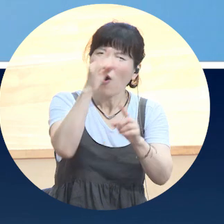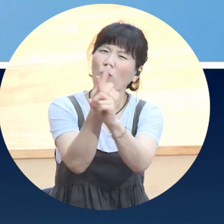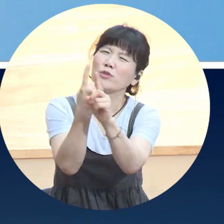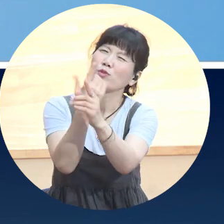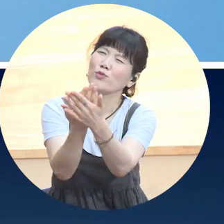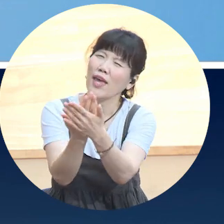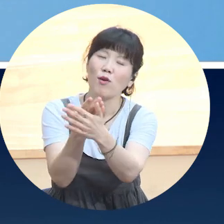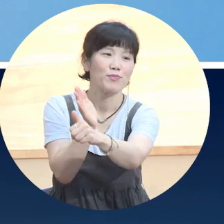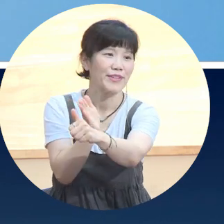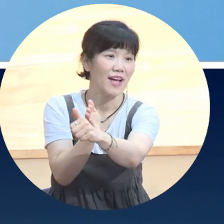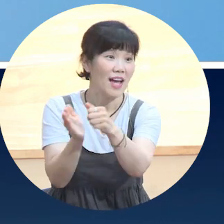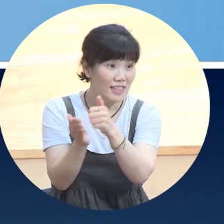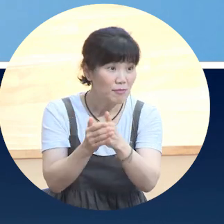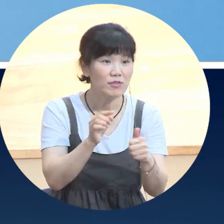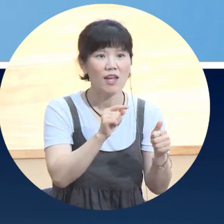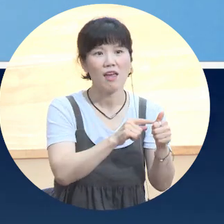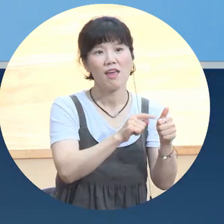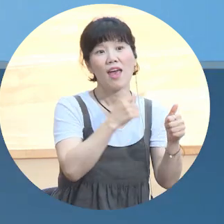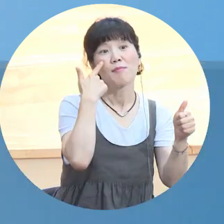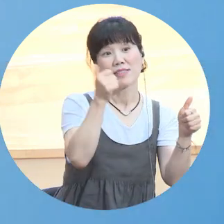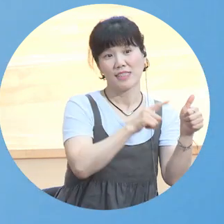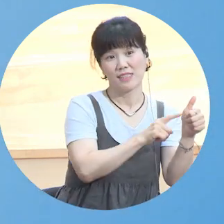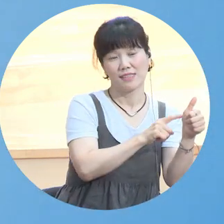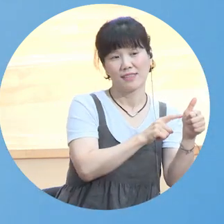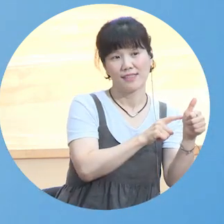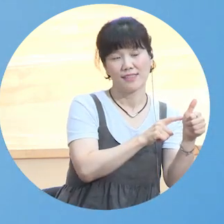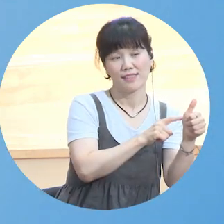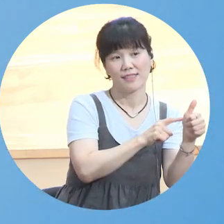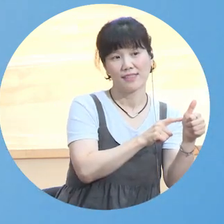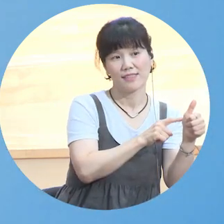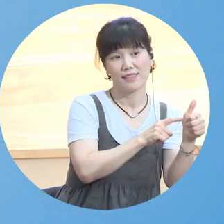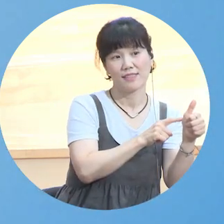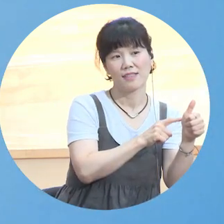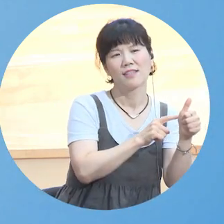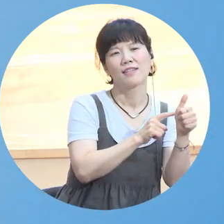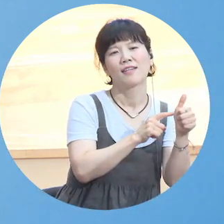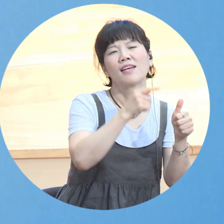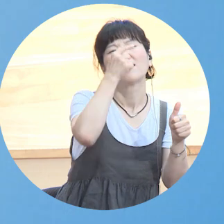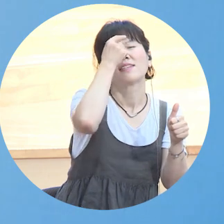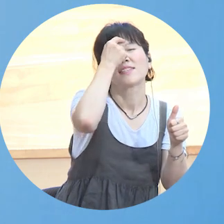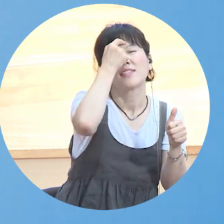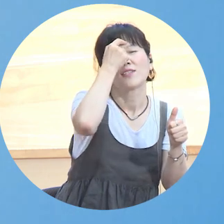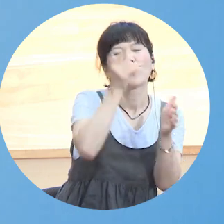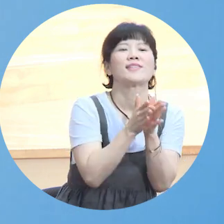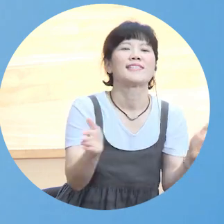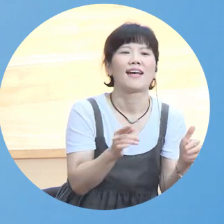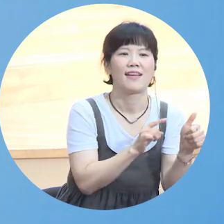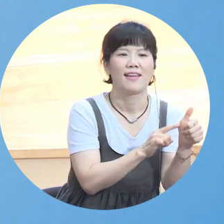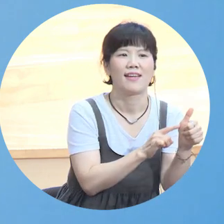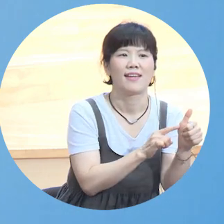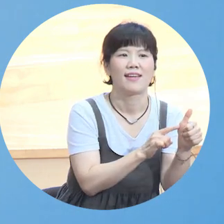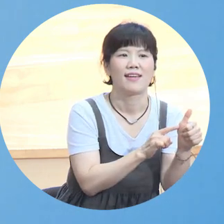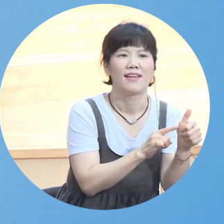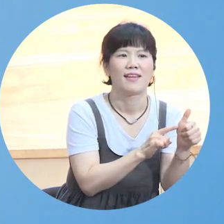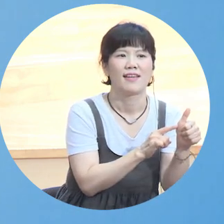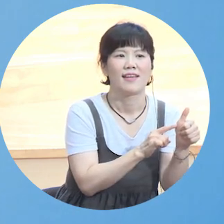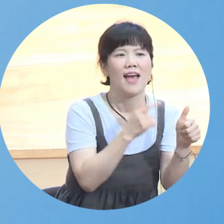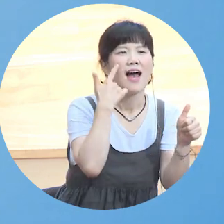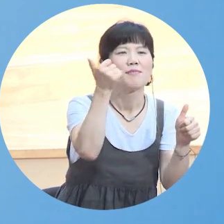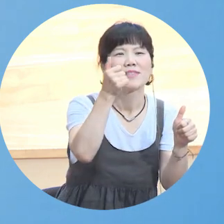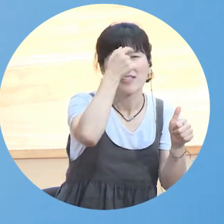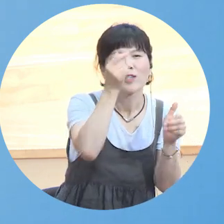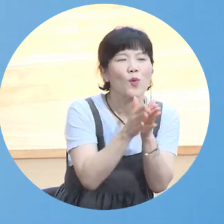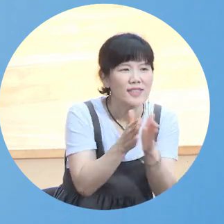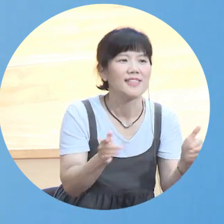이 아 뭐지 님 키도 를 시작하는 거예요 이 아버지의 키도 를 시작해요